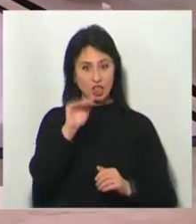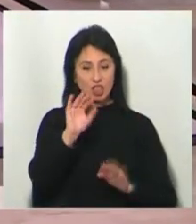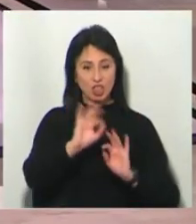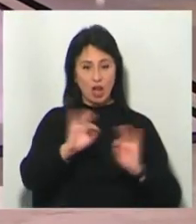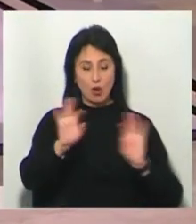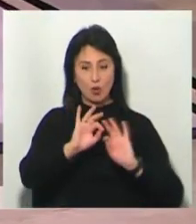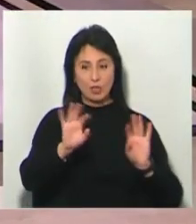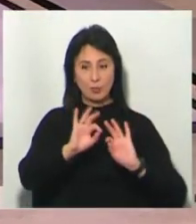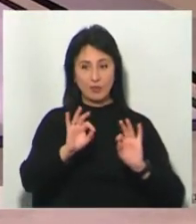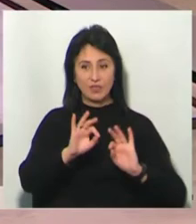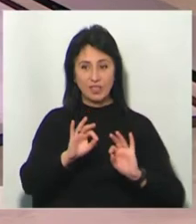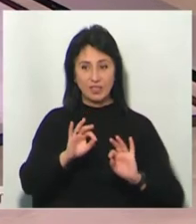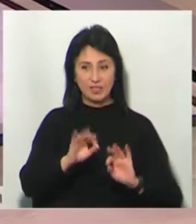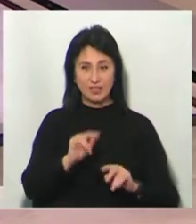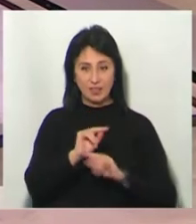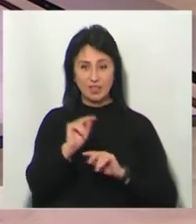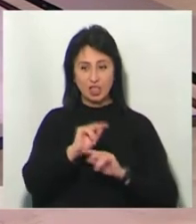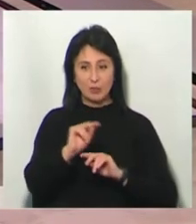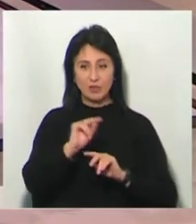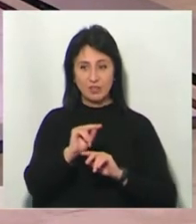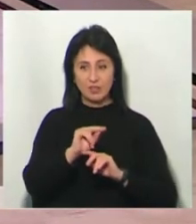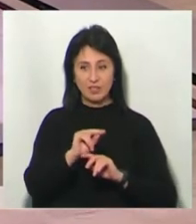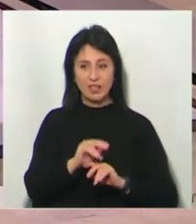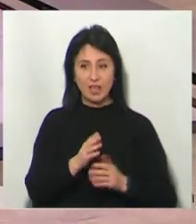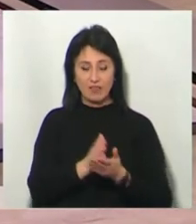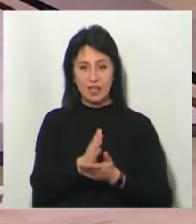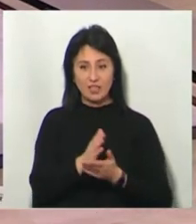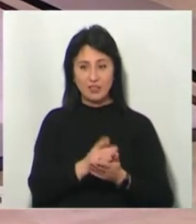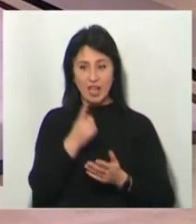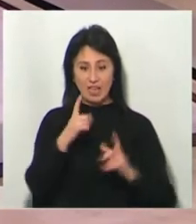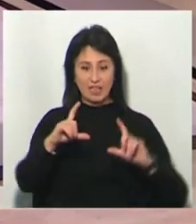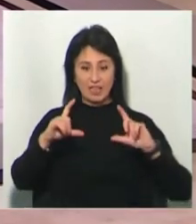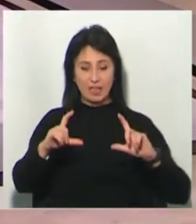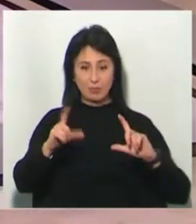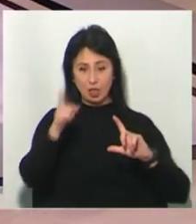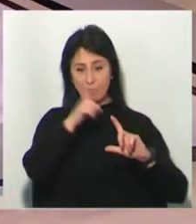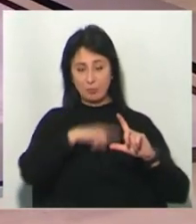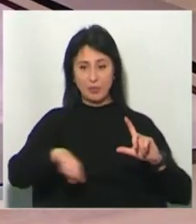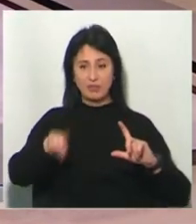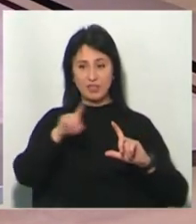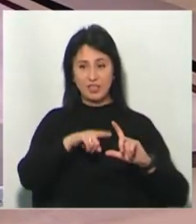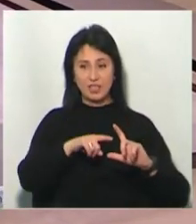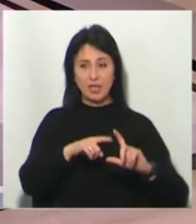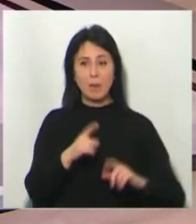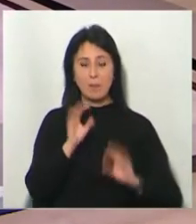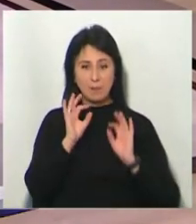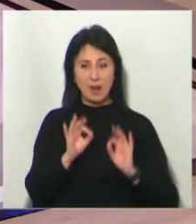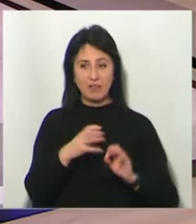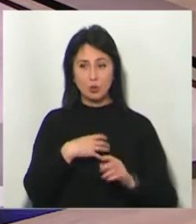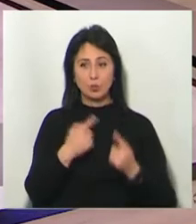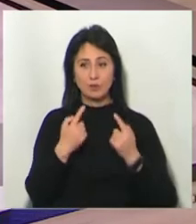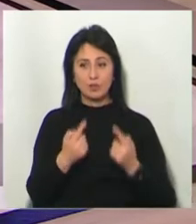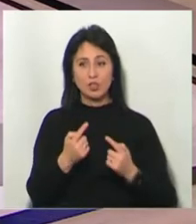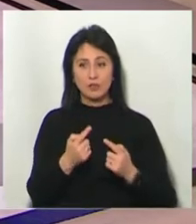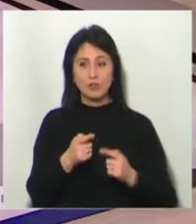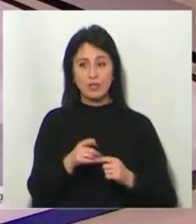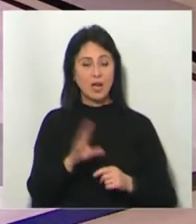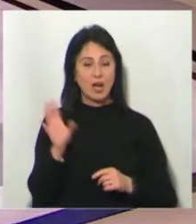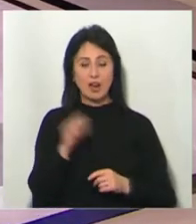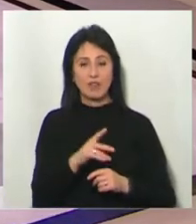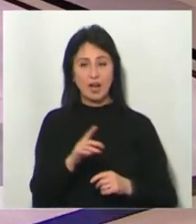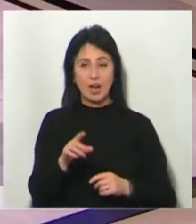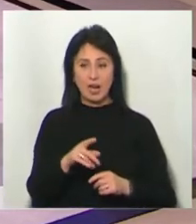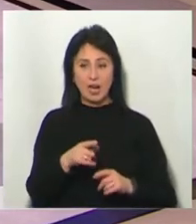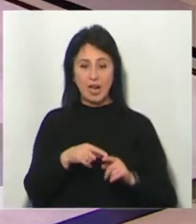შთაგონებითი, აი ესეთი შემეცნებითი ღვაწლი ერთი თეფშის პრინციპის, რომელიც მართლა უნიშნალოვანესია